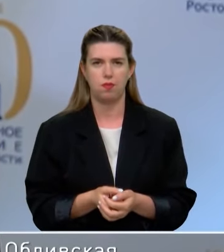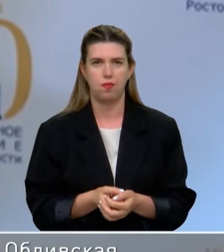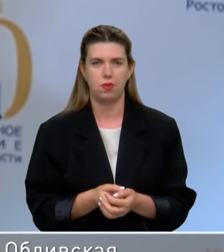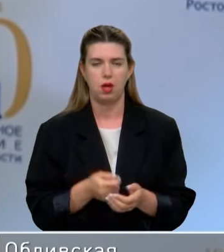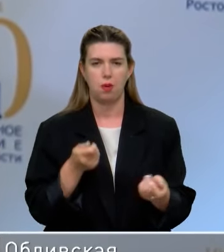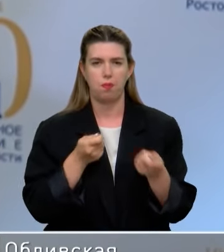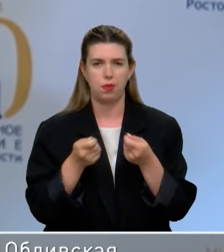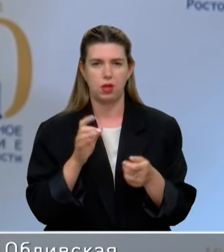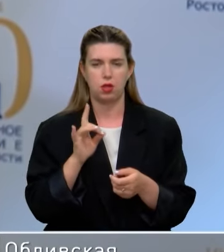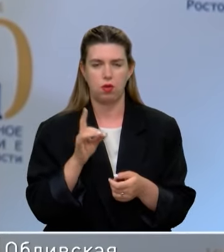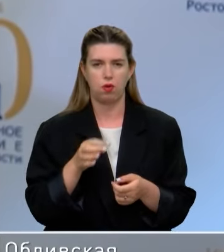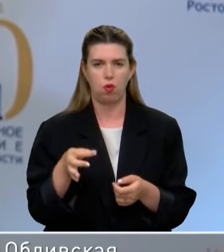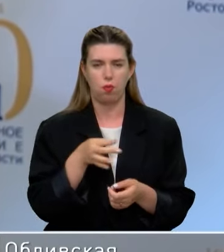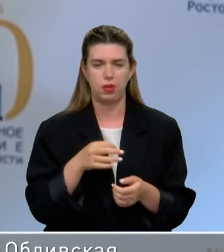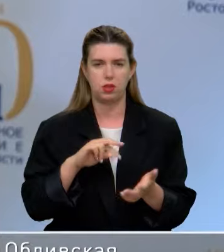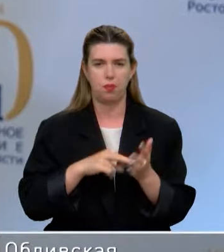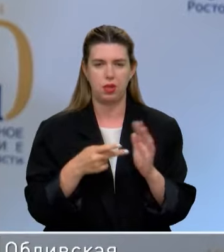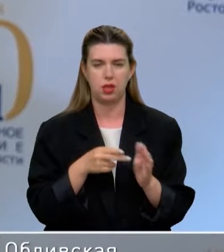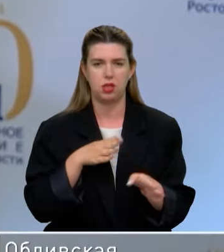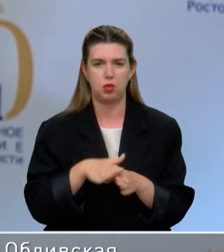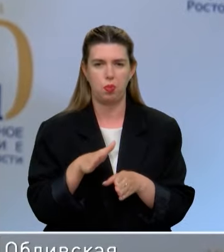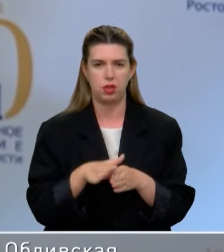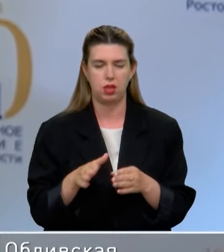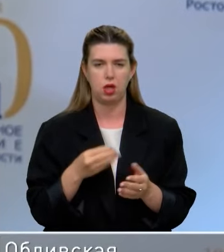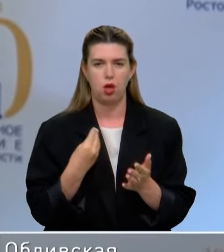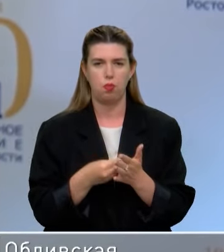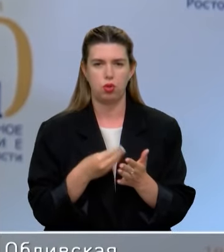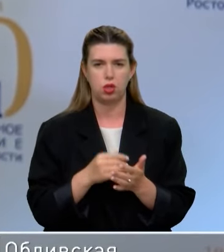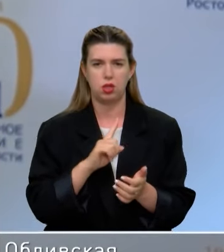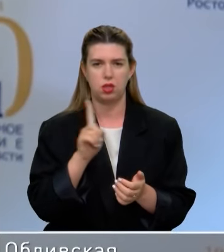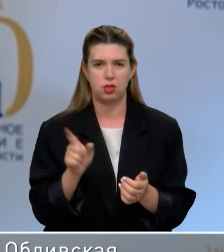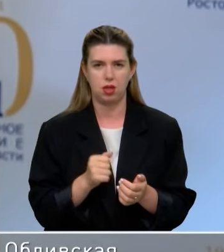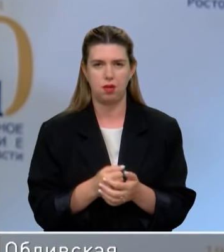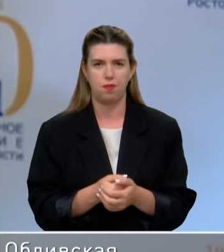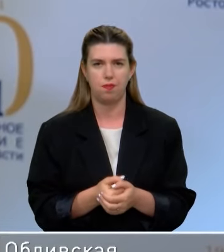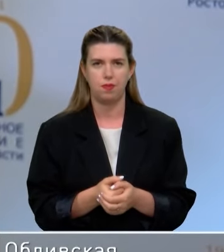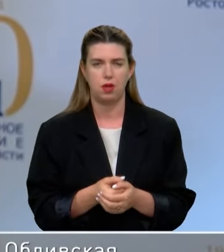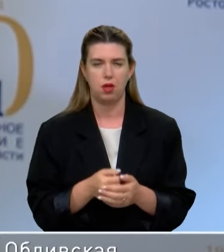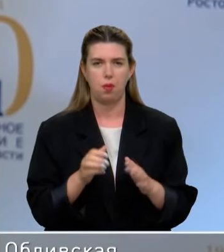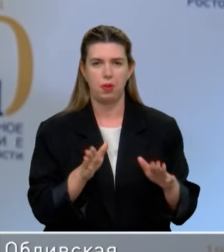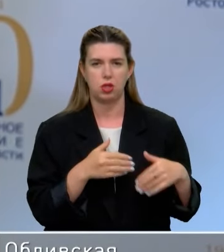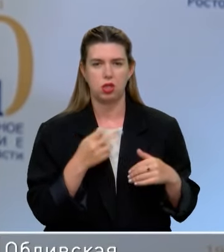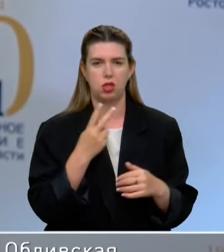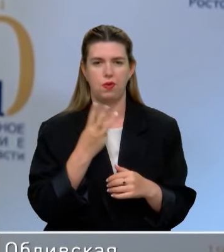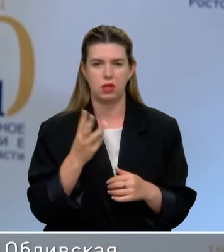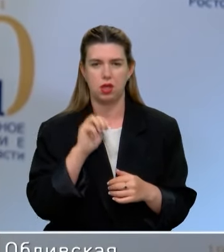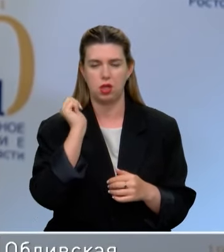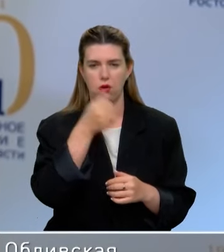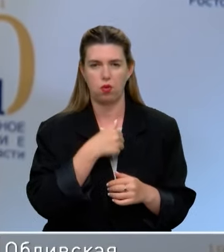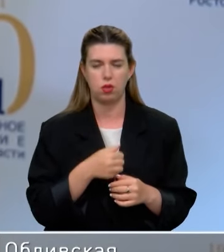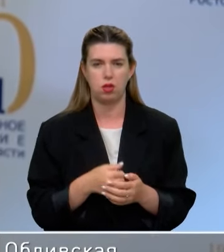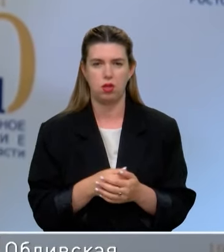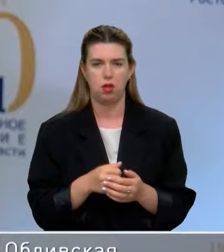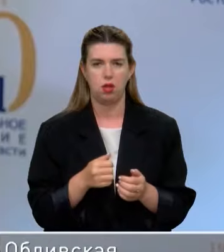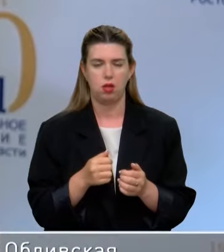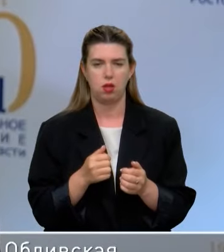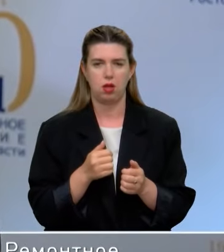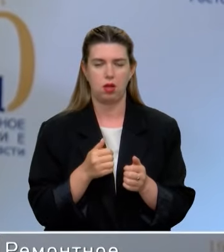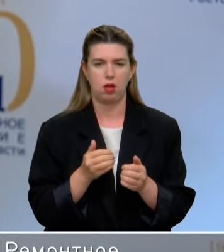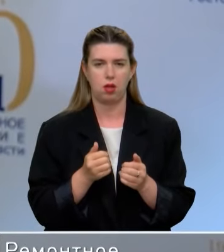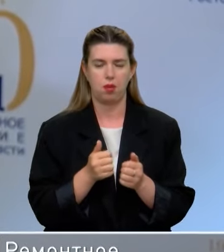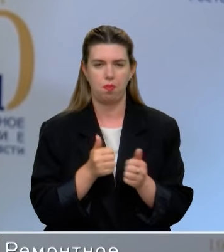правительства области в плане исполнение бюджета за прошедший год перед этим